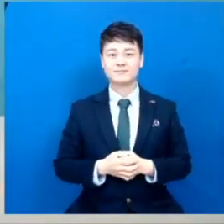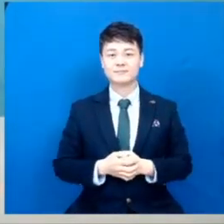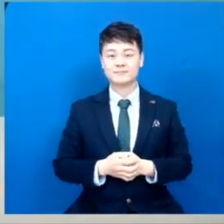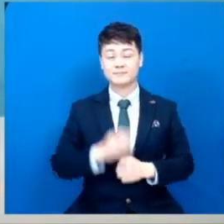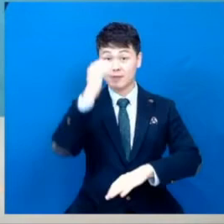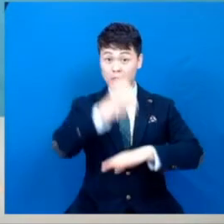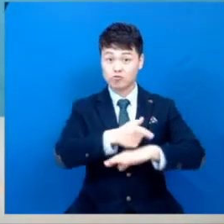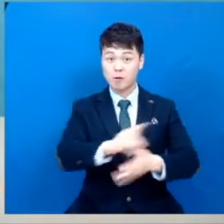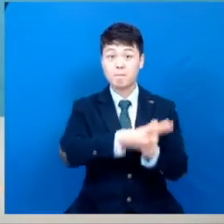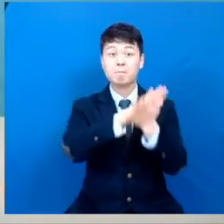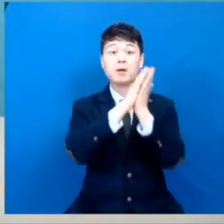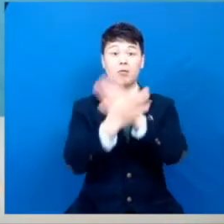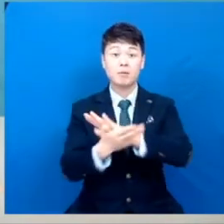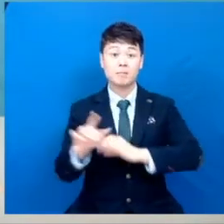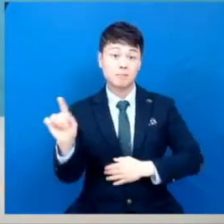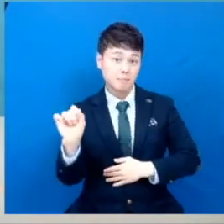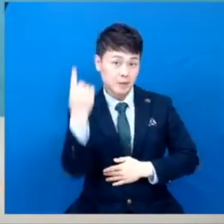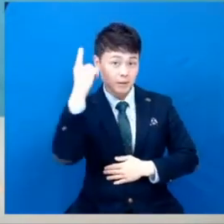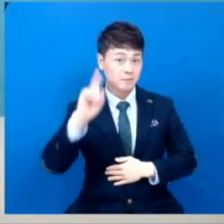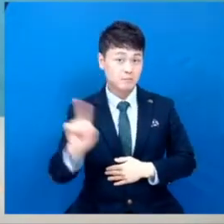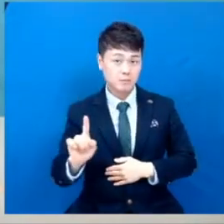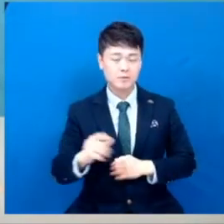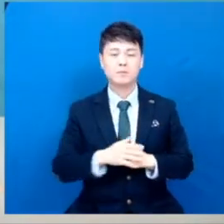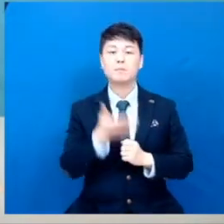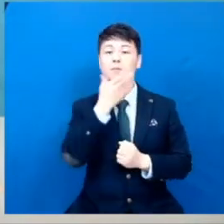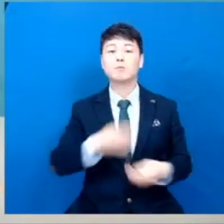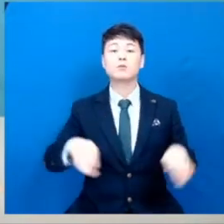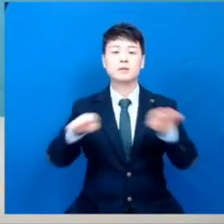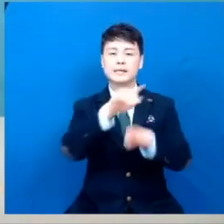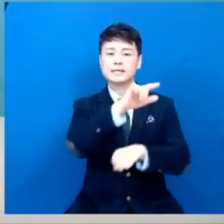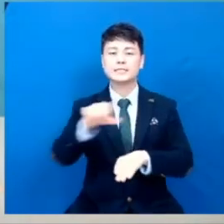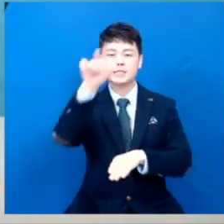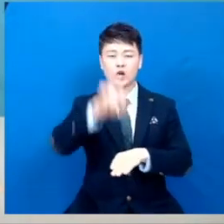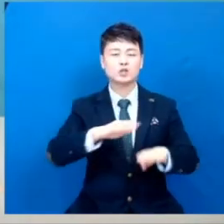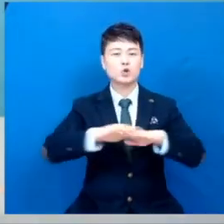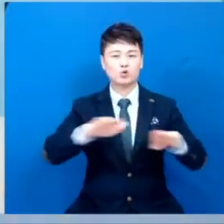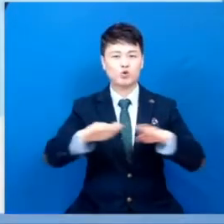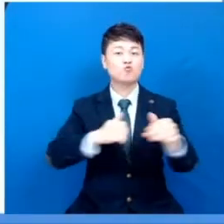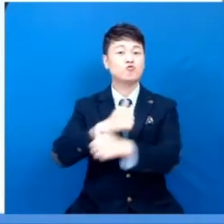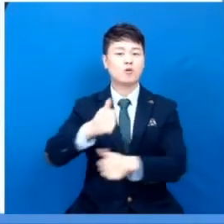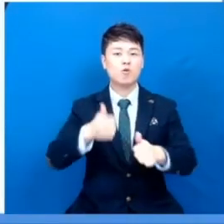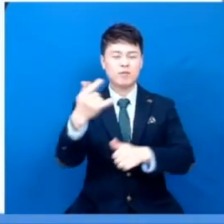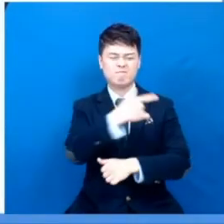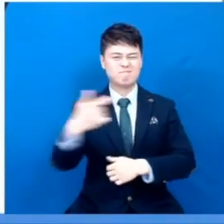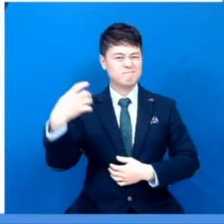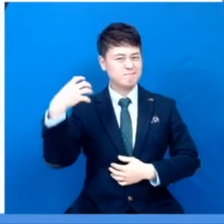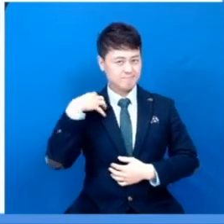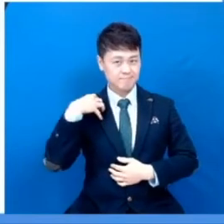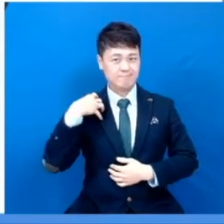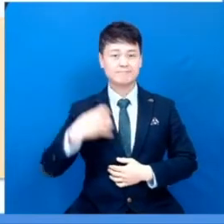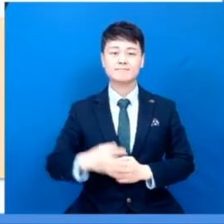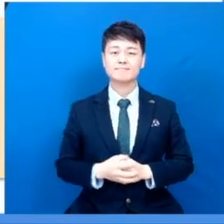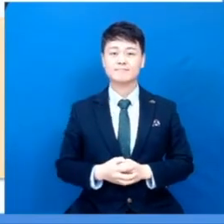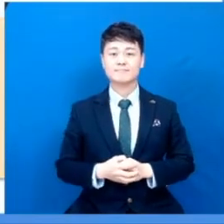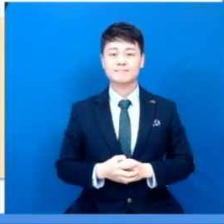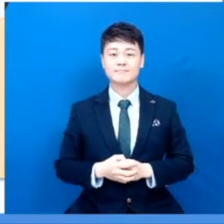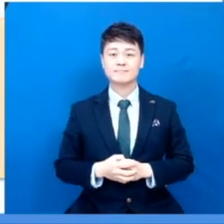이러한 변화의 는 복지관 내 긍정 행동 전환 솔루션을 위원회가 큰 몫을 하였습니다